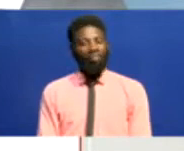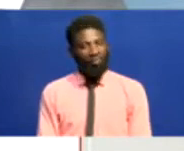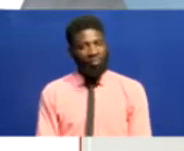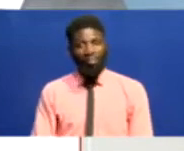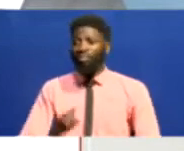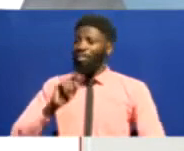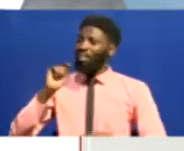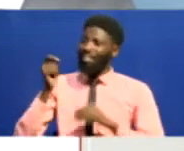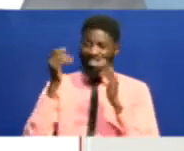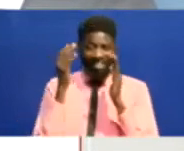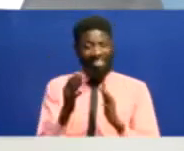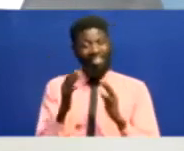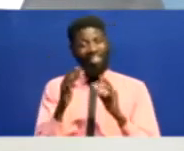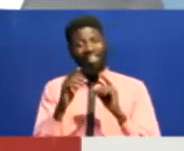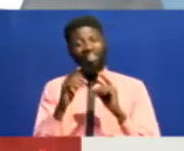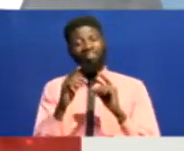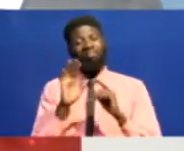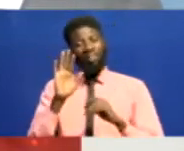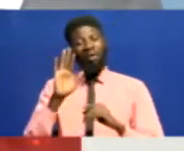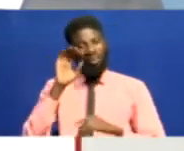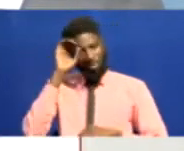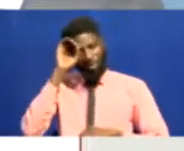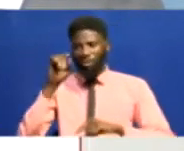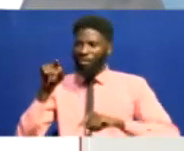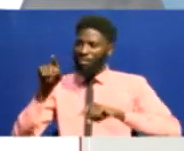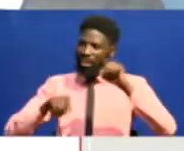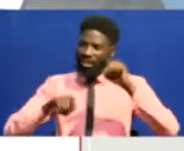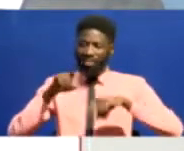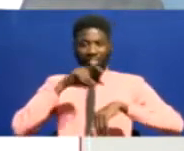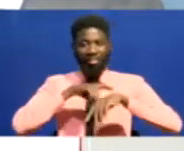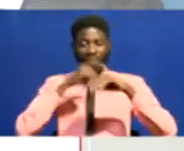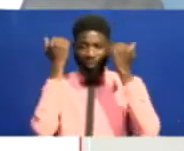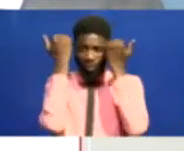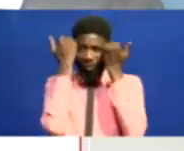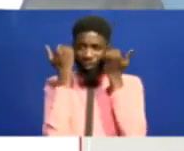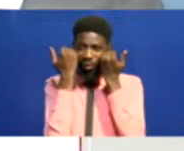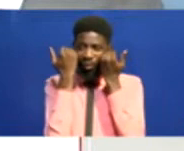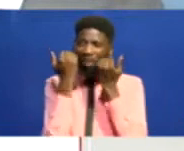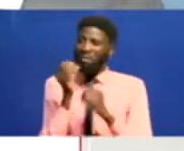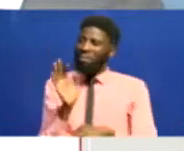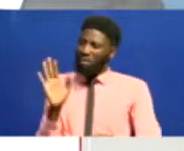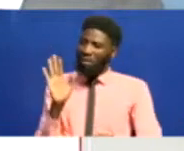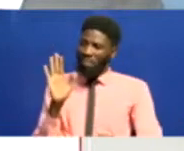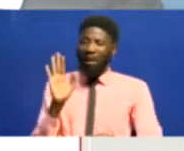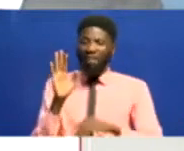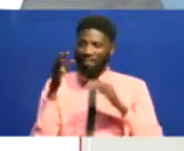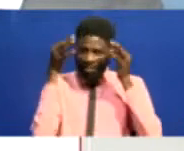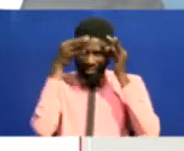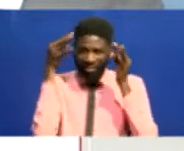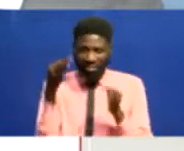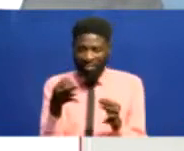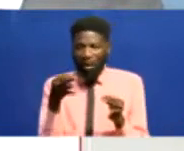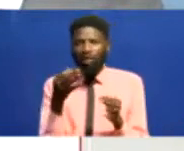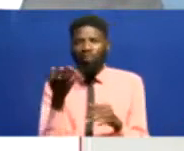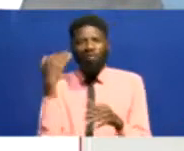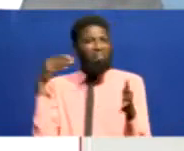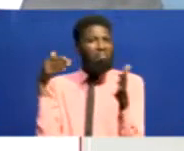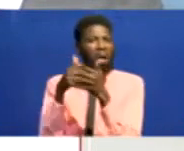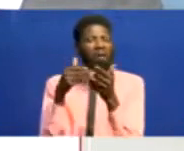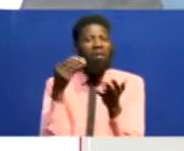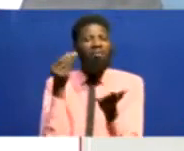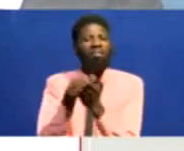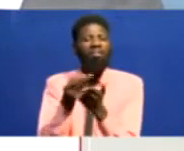Wakenya wameelezea hisia mseto kufuatia uamuzi wa mahakama ya rufaa kuondoa maagizo kusitisha utekelezaji wa sheria ya fedha